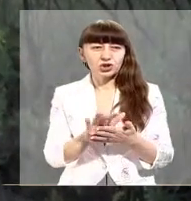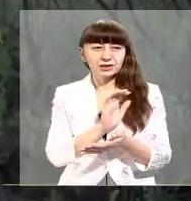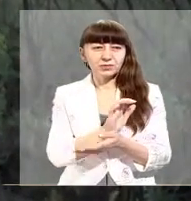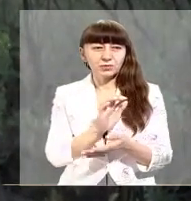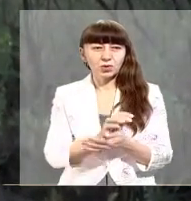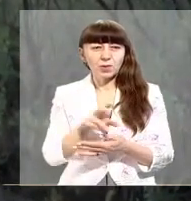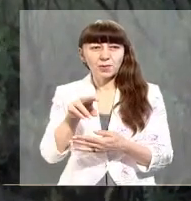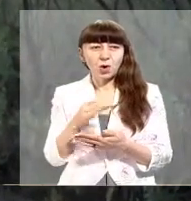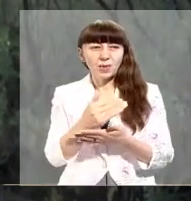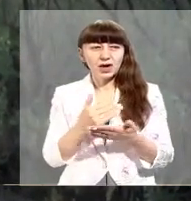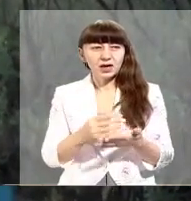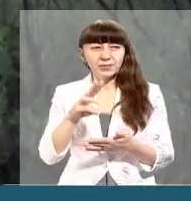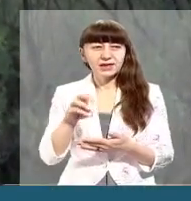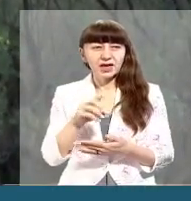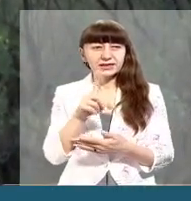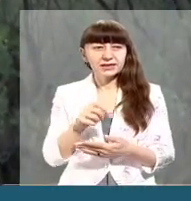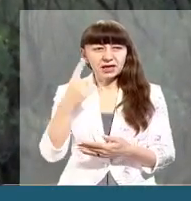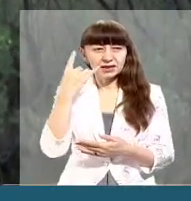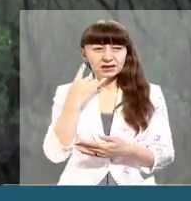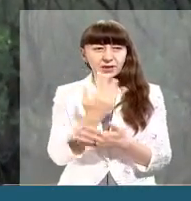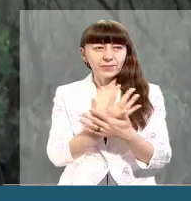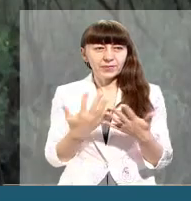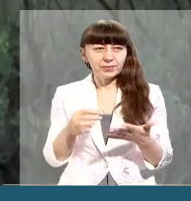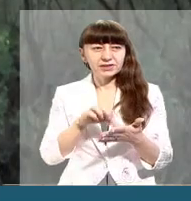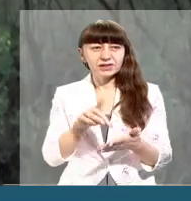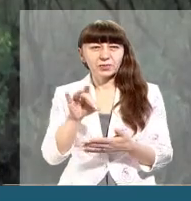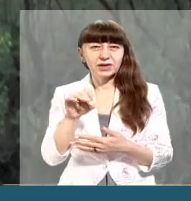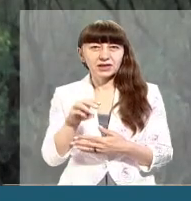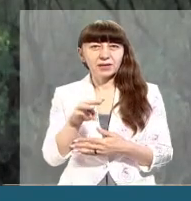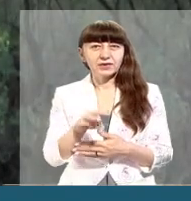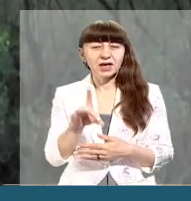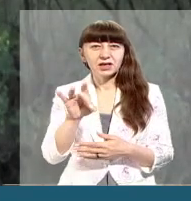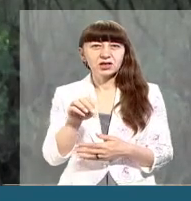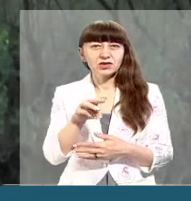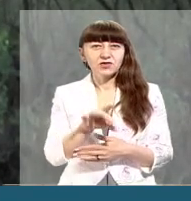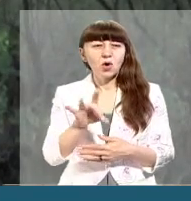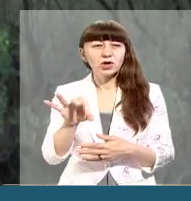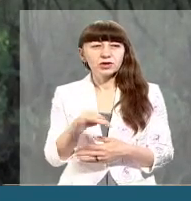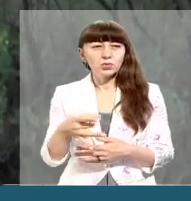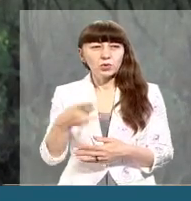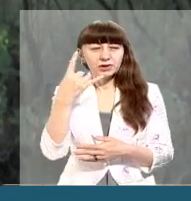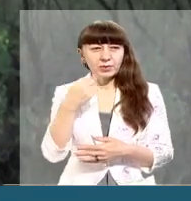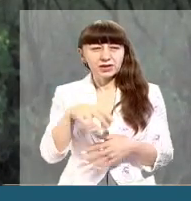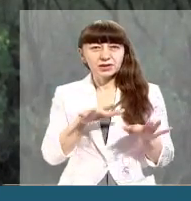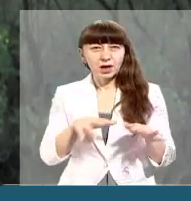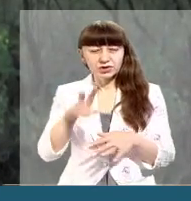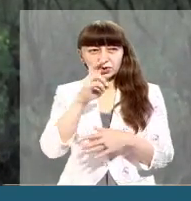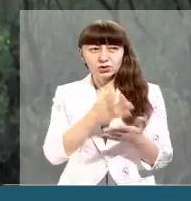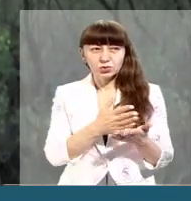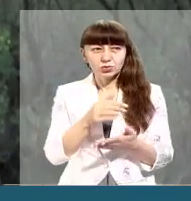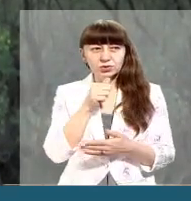рамках программы «Таза Казахстан». Мы представители департамента агентства Республики Казахстан по делам государственной службы по Кустанайской